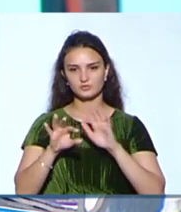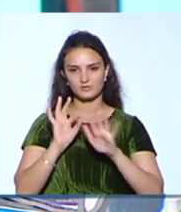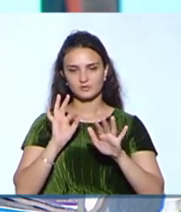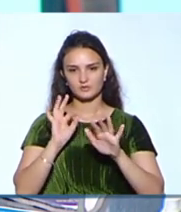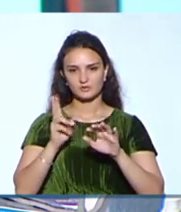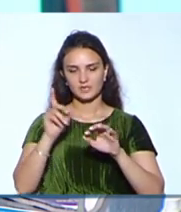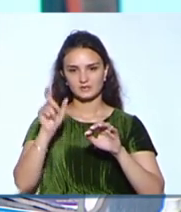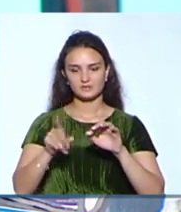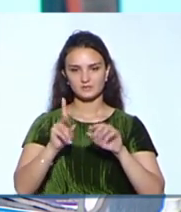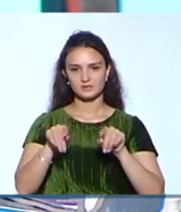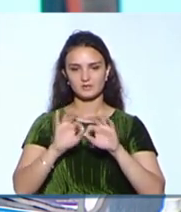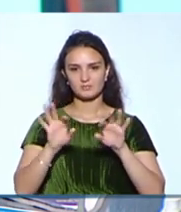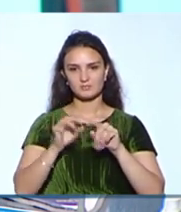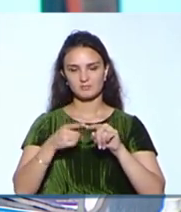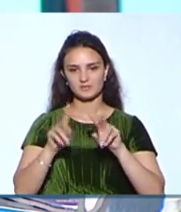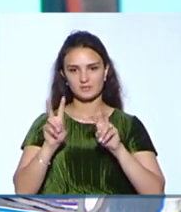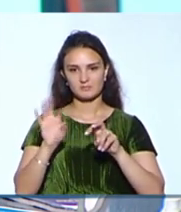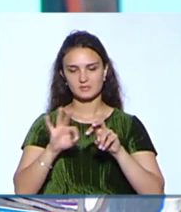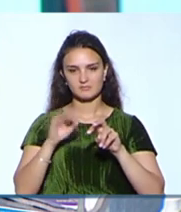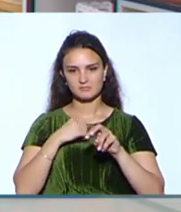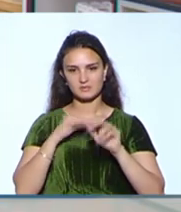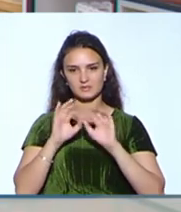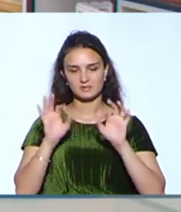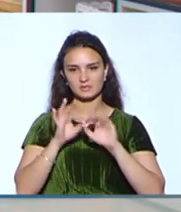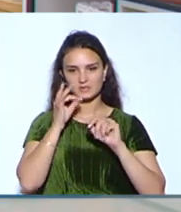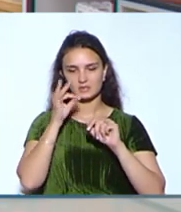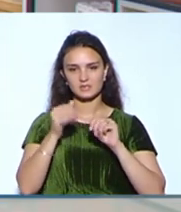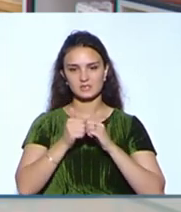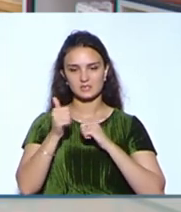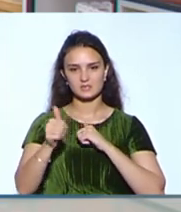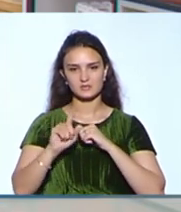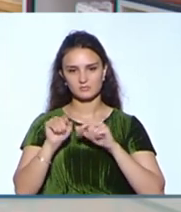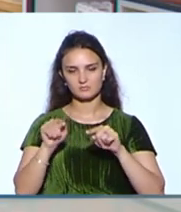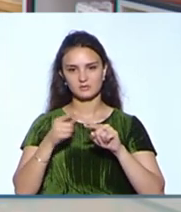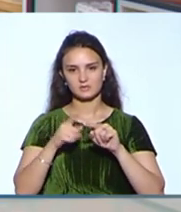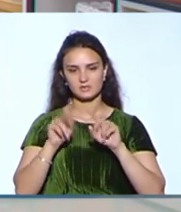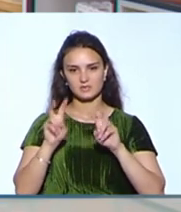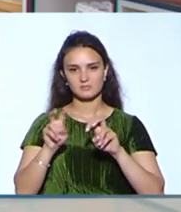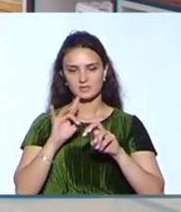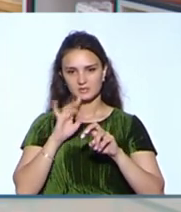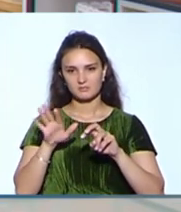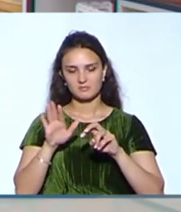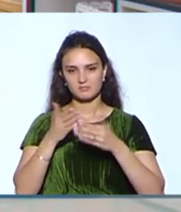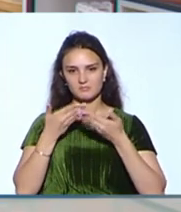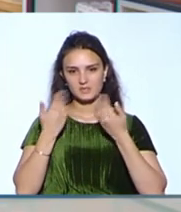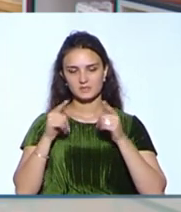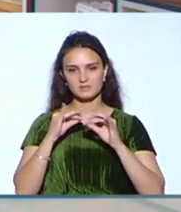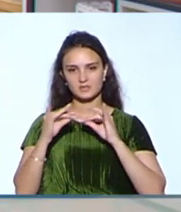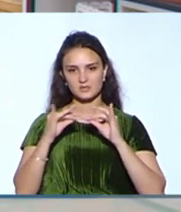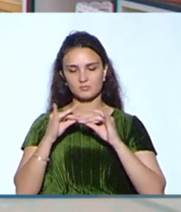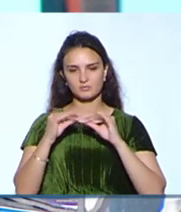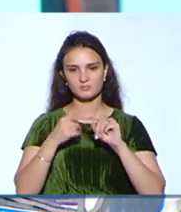შევარჩიე კანდიდატურა, ვინც ისაუბრებდა ამ თემაზე და გაგიმხილე კიდევაც წინასწარ, რომ ეს თემა არ იქნება მარტივი